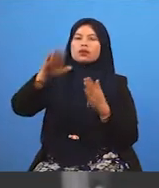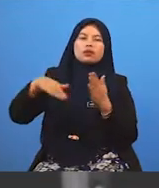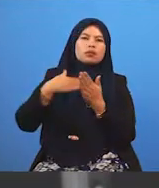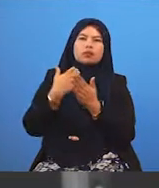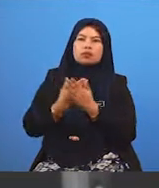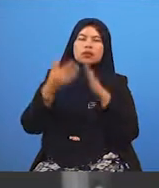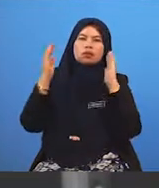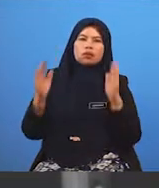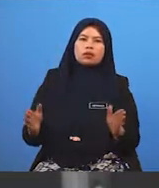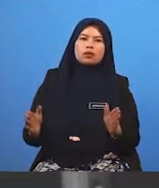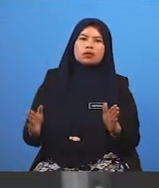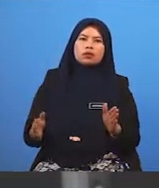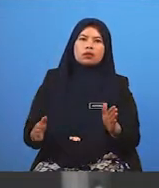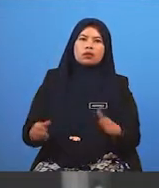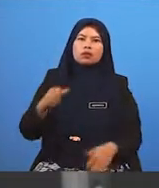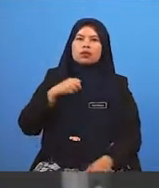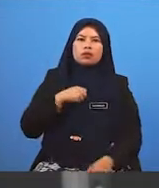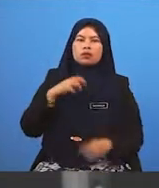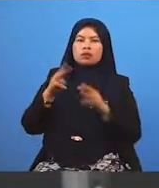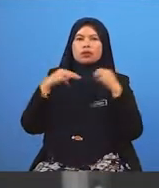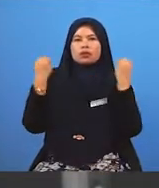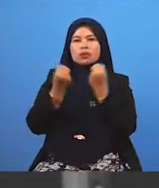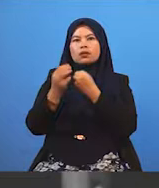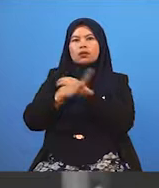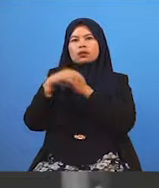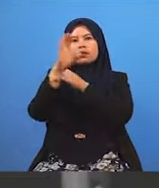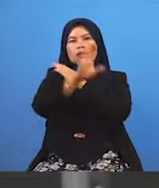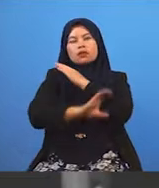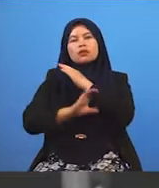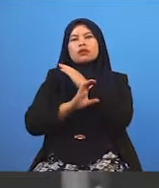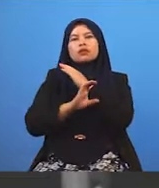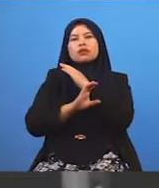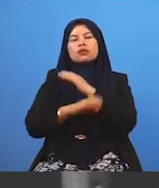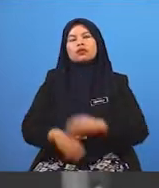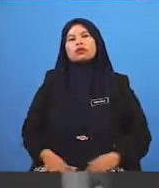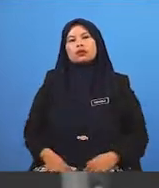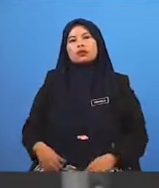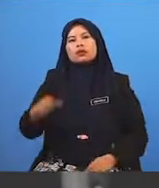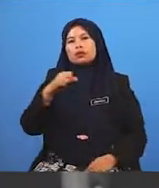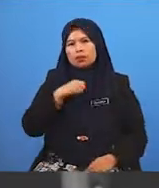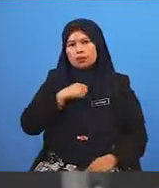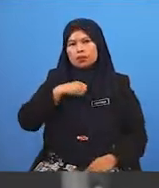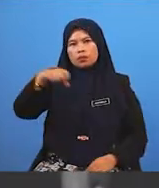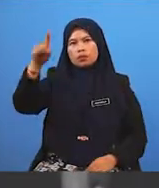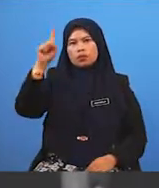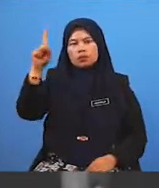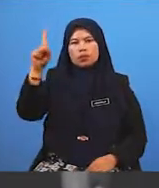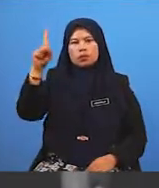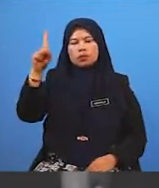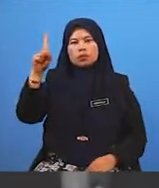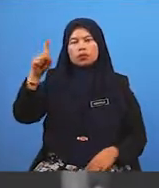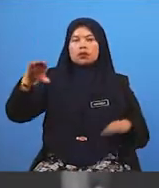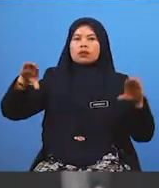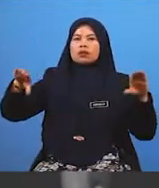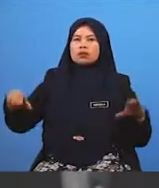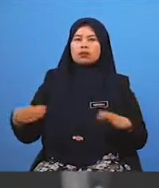ilmu melalui pengajian agama di sekolah, di universiti dan di masjid. Kerana semakin